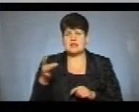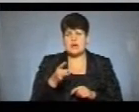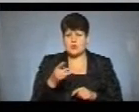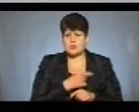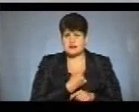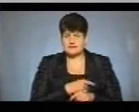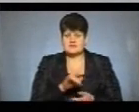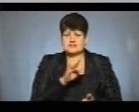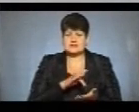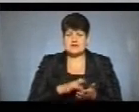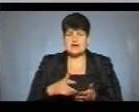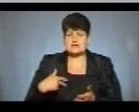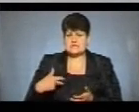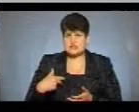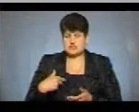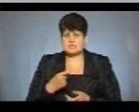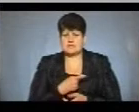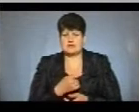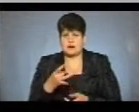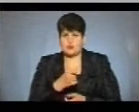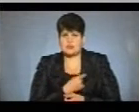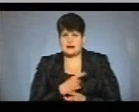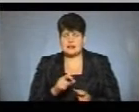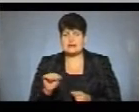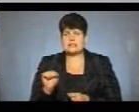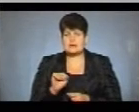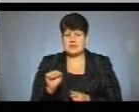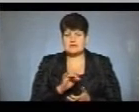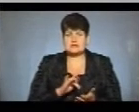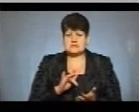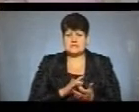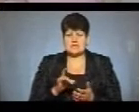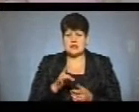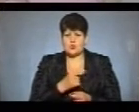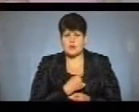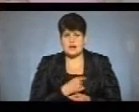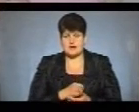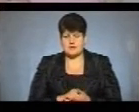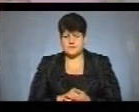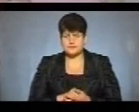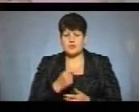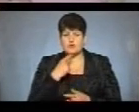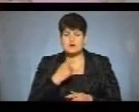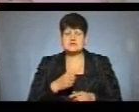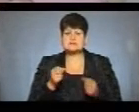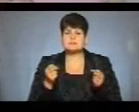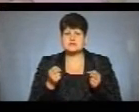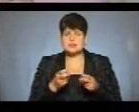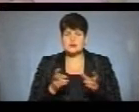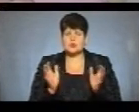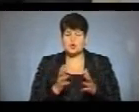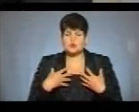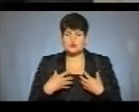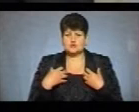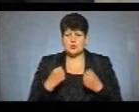в Центральній Заліщицькій районній лікарні і в Теребовлянській центральній районній лікарні. За словами головного спеціаліста управління охорони